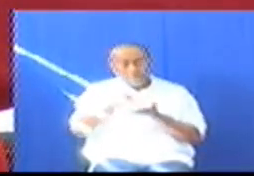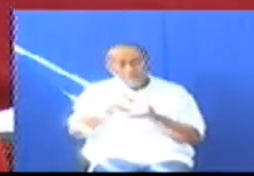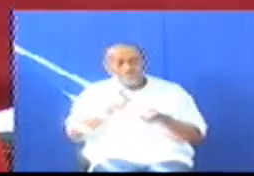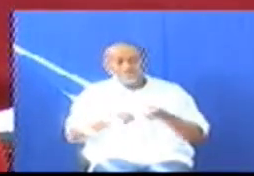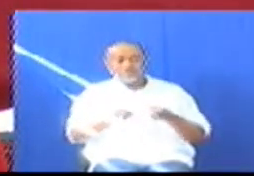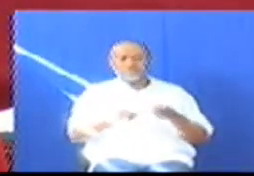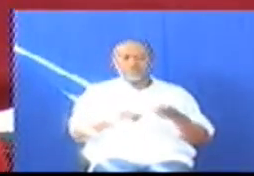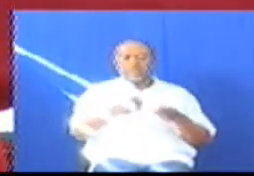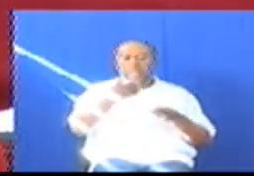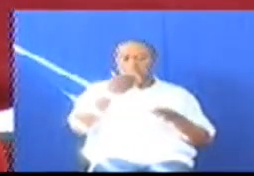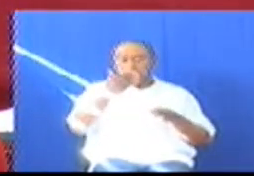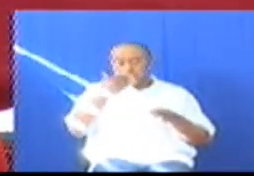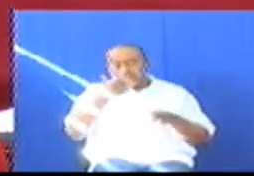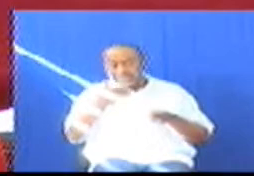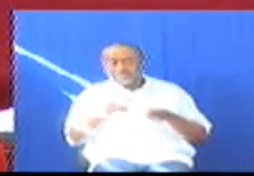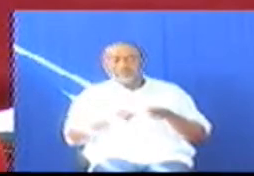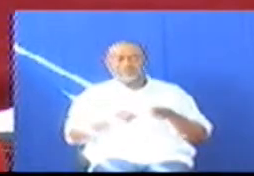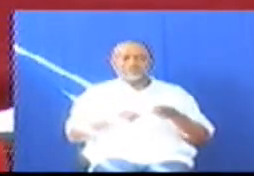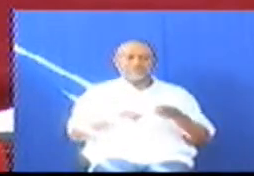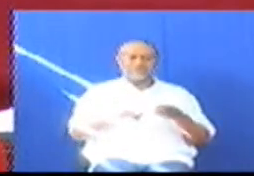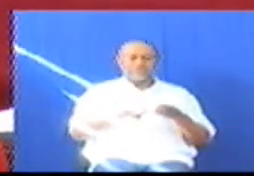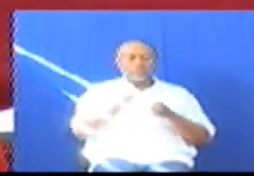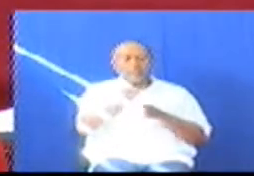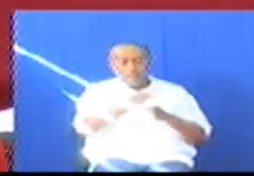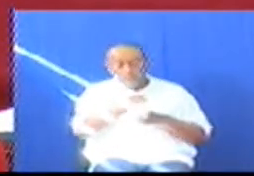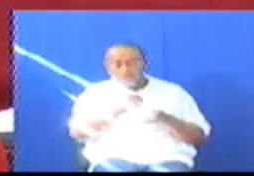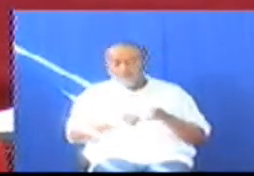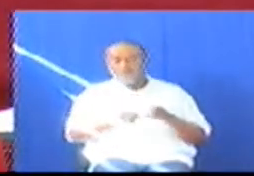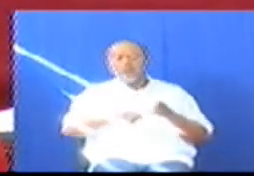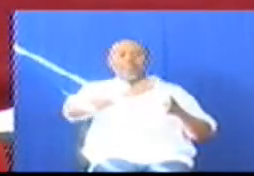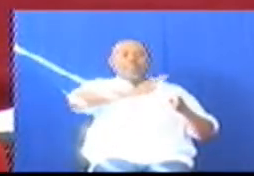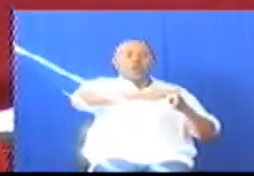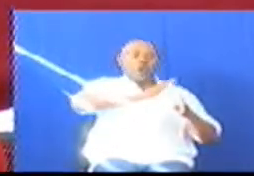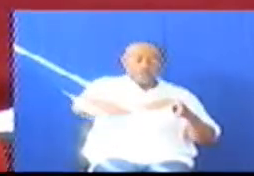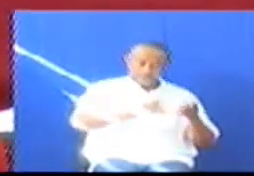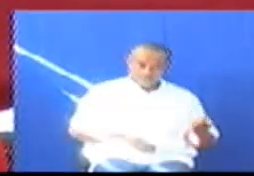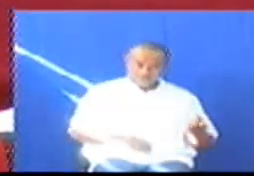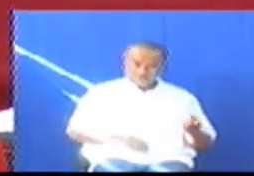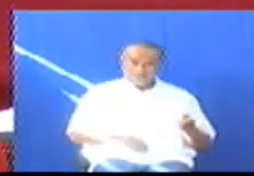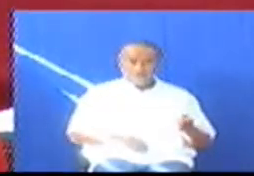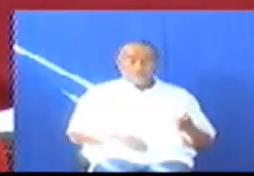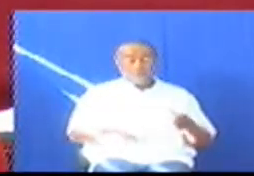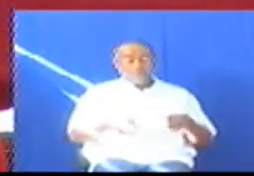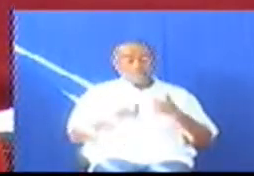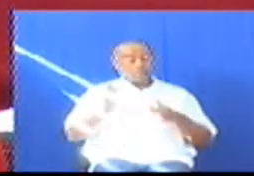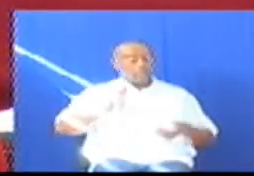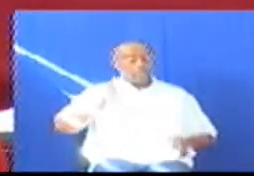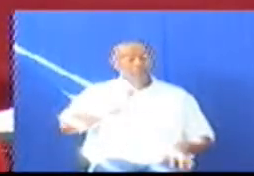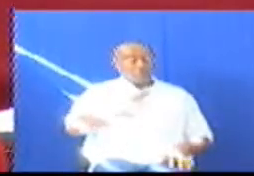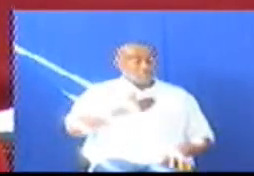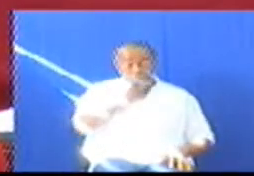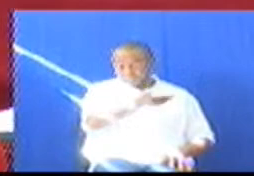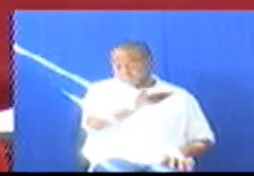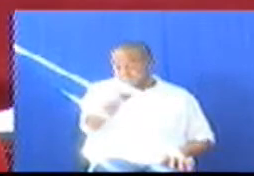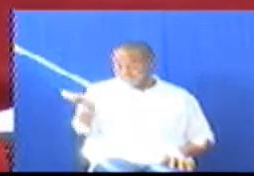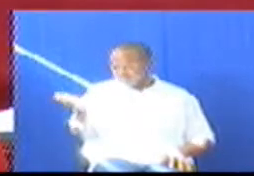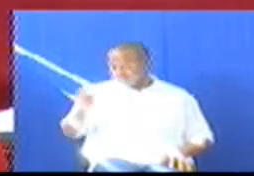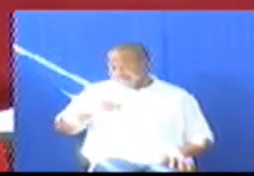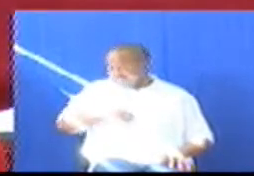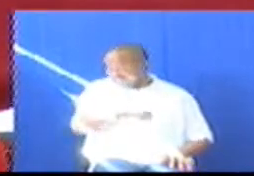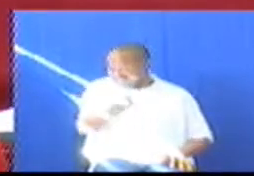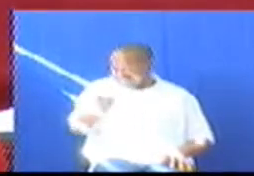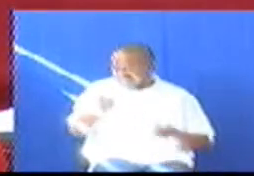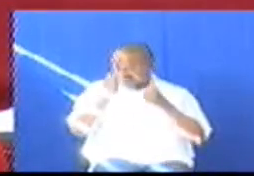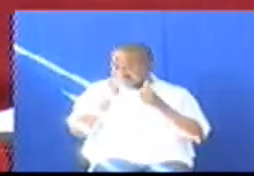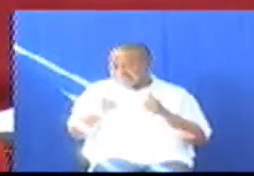chai, mkonge, kahawa na bodi ya nafaka mchanganyiko. Lakini bodi hizi hazijaweza kusimama kwa miguu